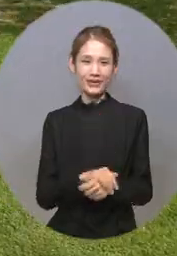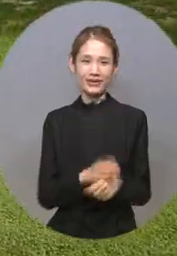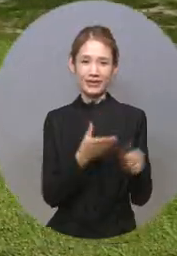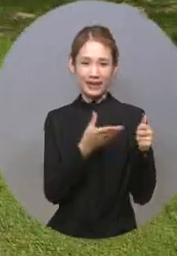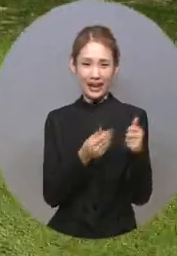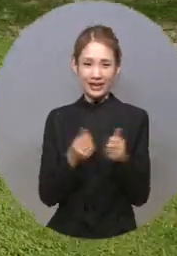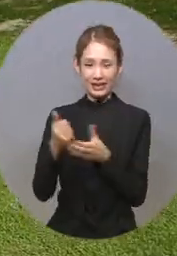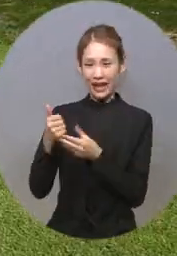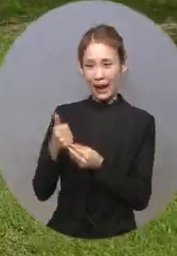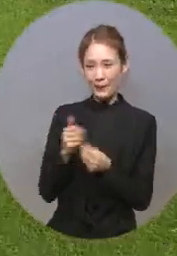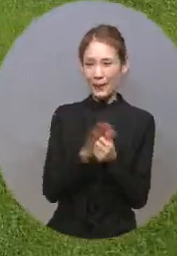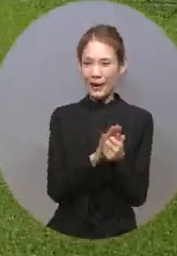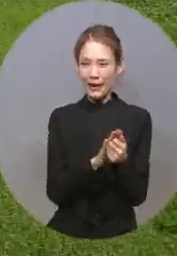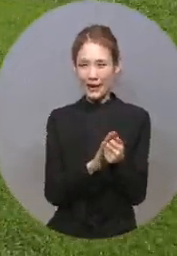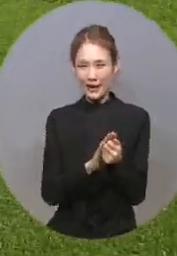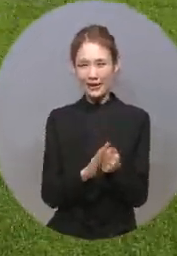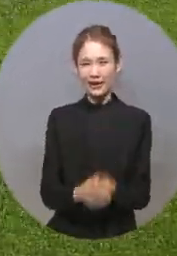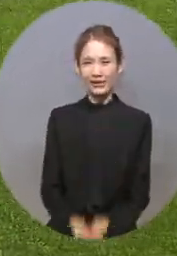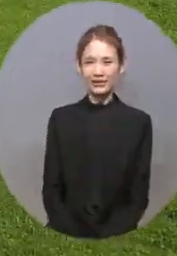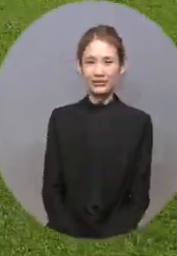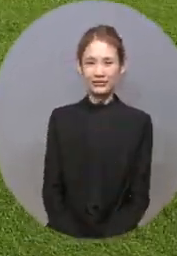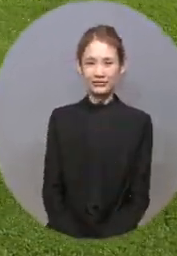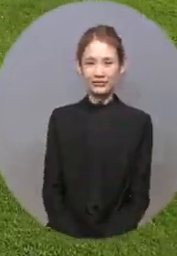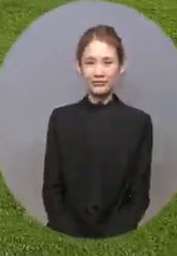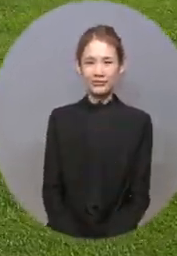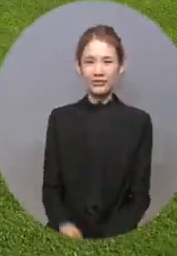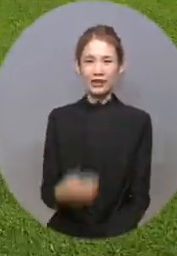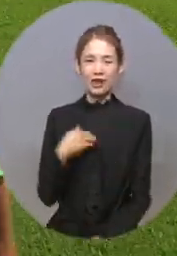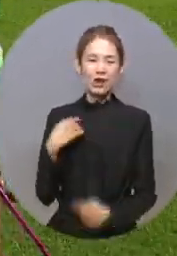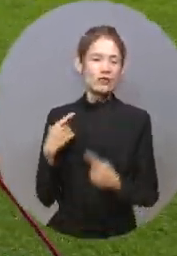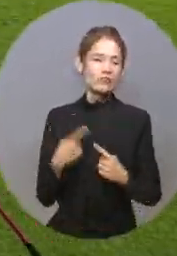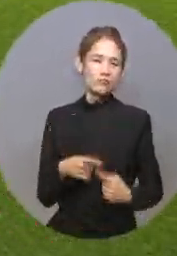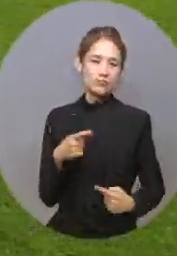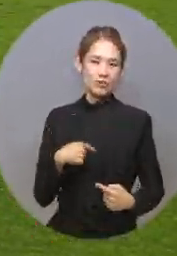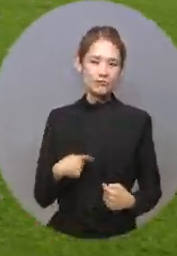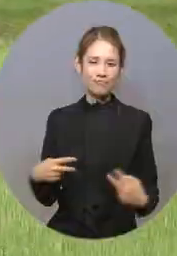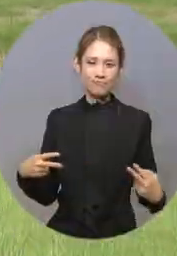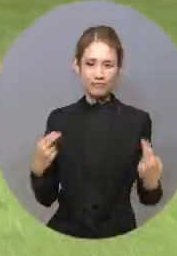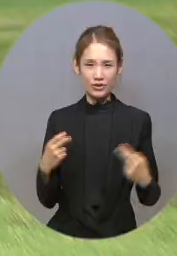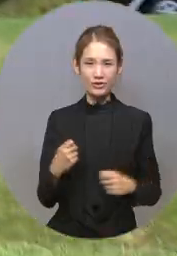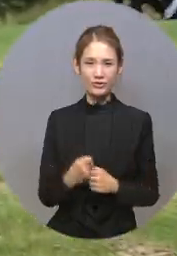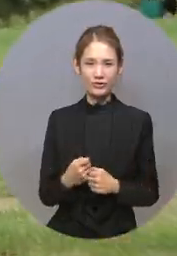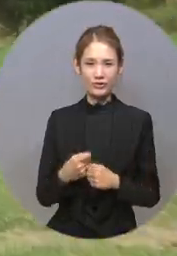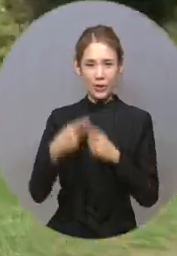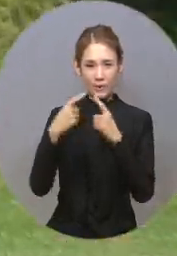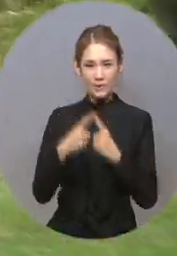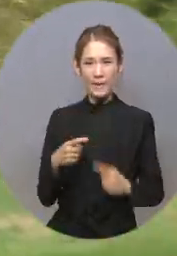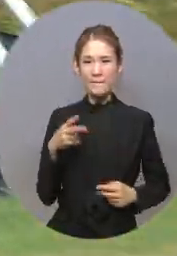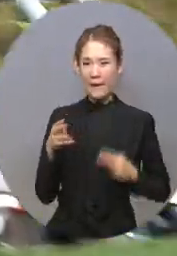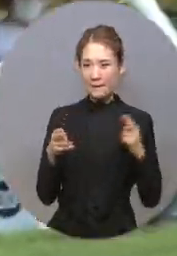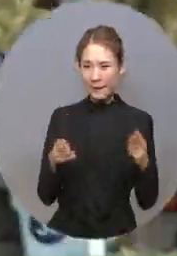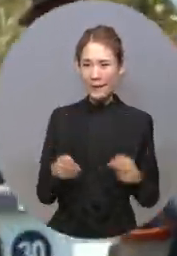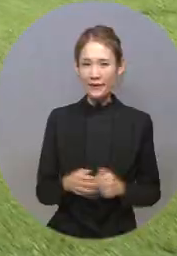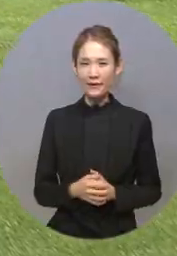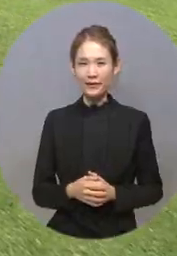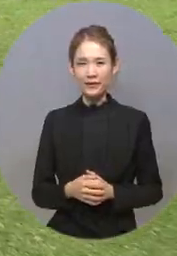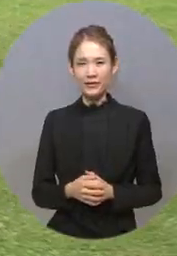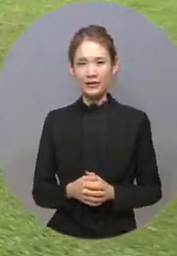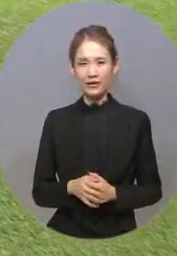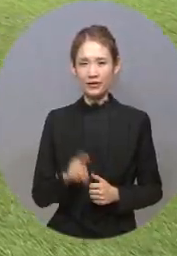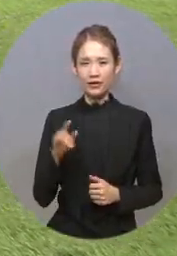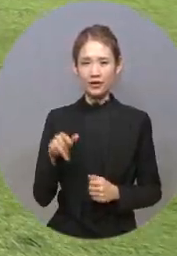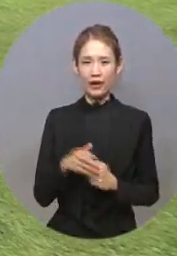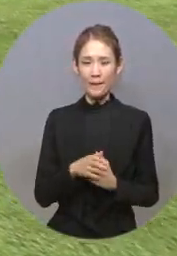스펙을 뺏어야겠군. 아이가리, 나 이제 공략법을 알았어. 어, 여기는 무조건 잘라갈 거야. 어, 여기는